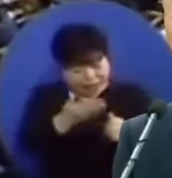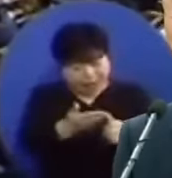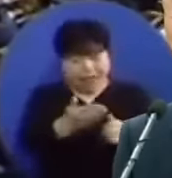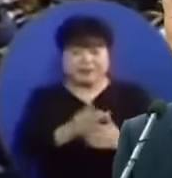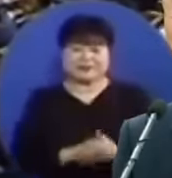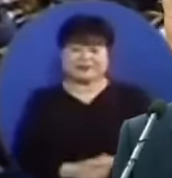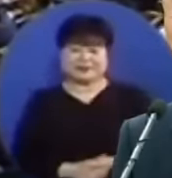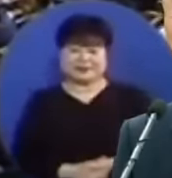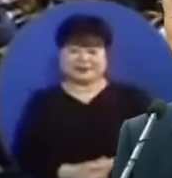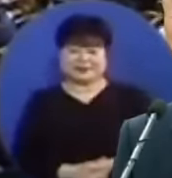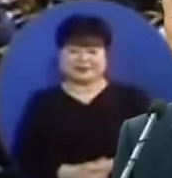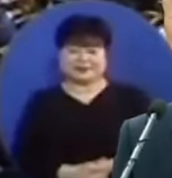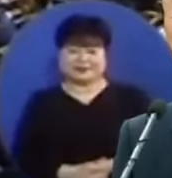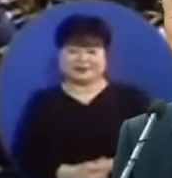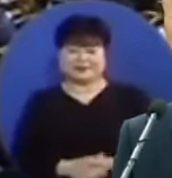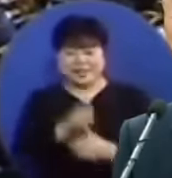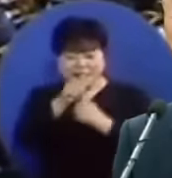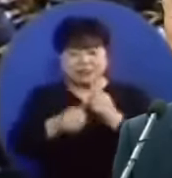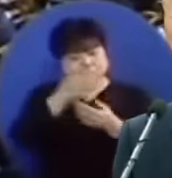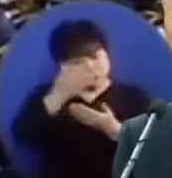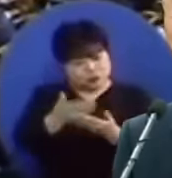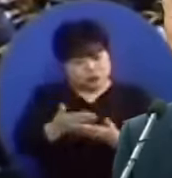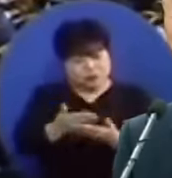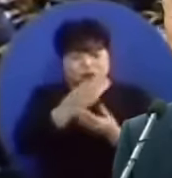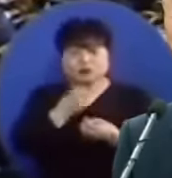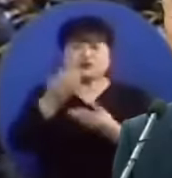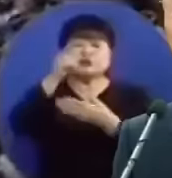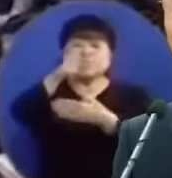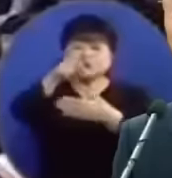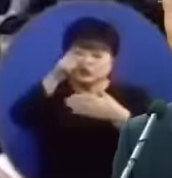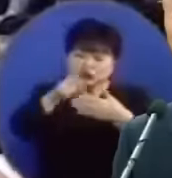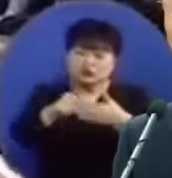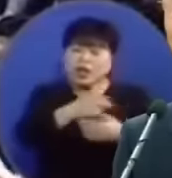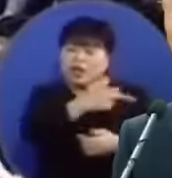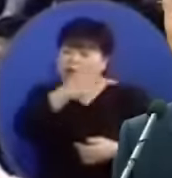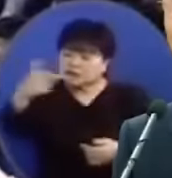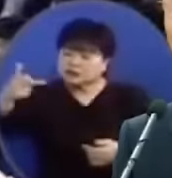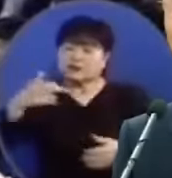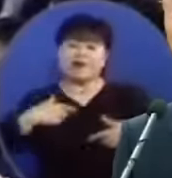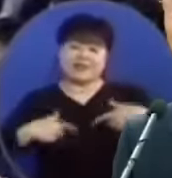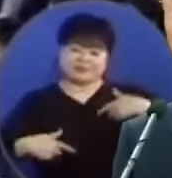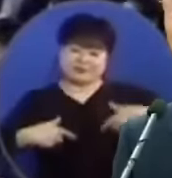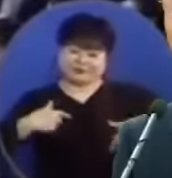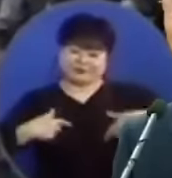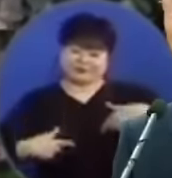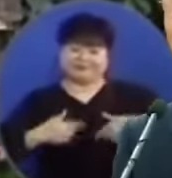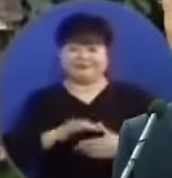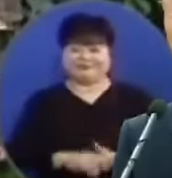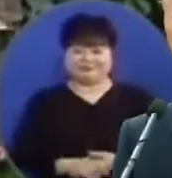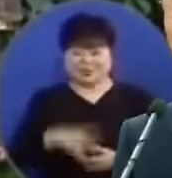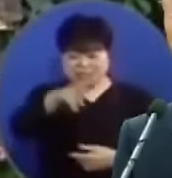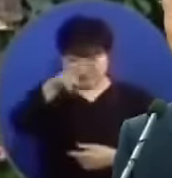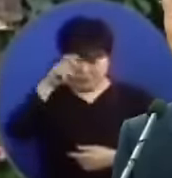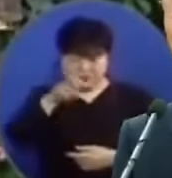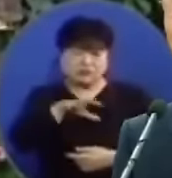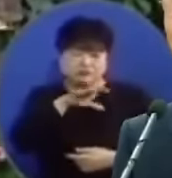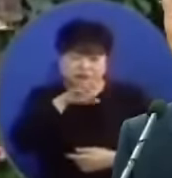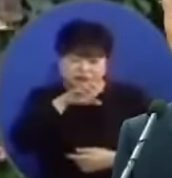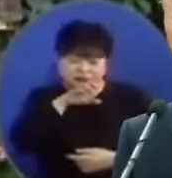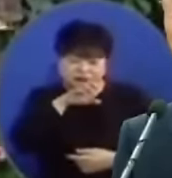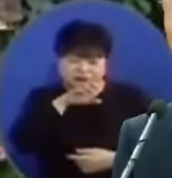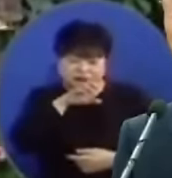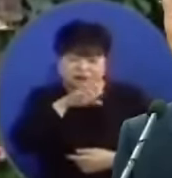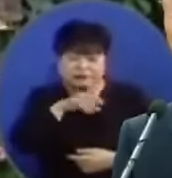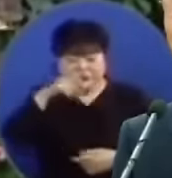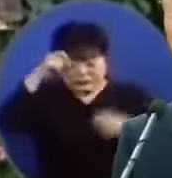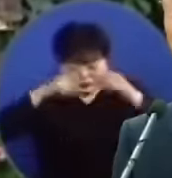것임이니라. 하나님이 우리에게 주시는 축복 중에 큰 축복이 기쁨인 것입니다. 미움과 원하는 슬픔과